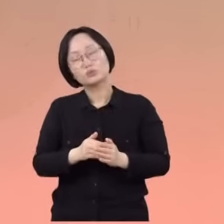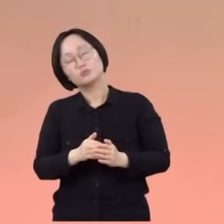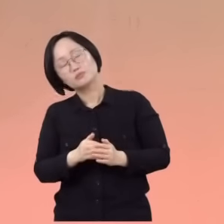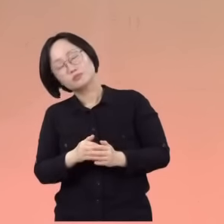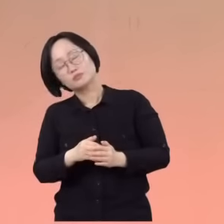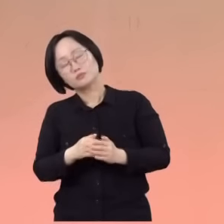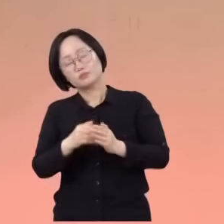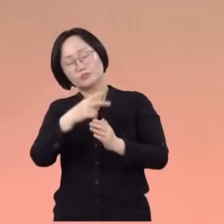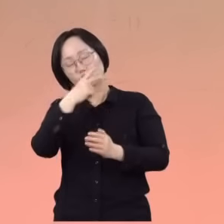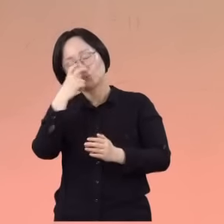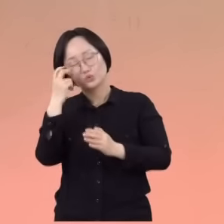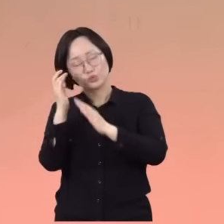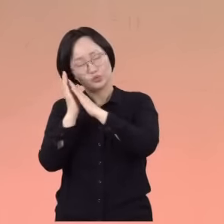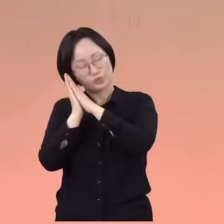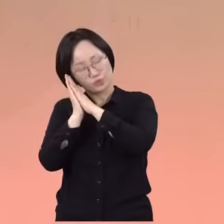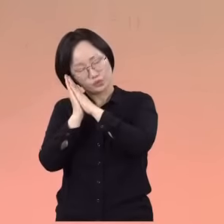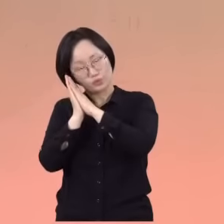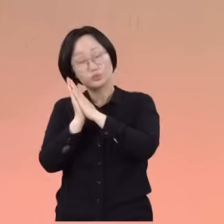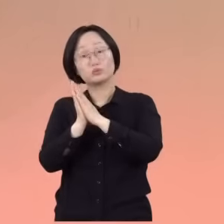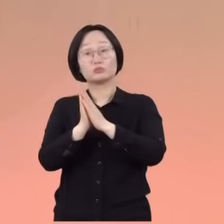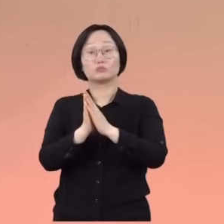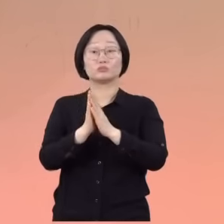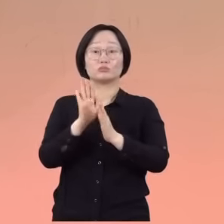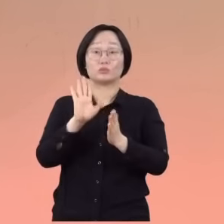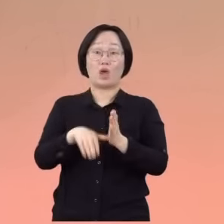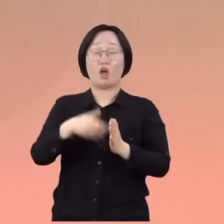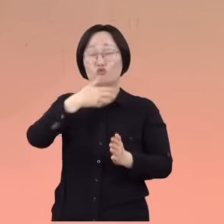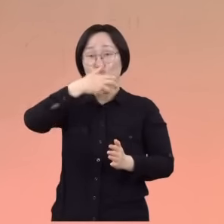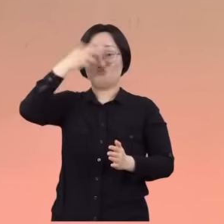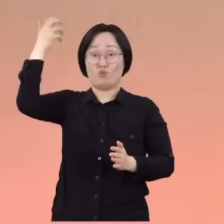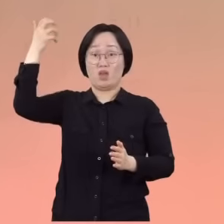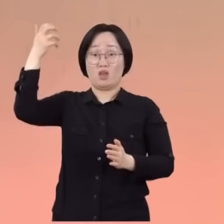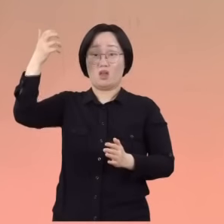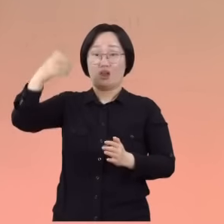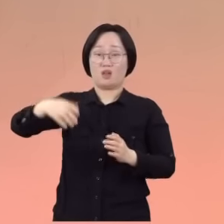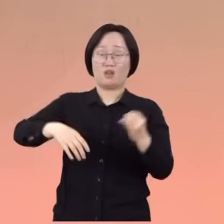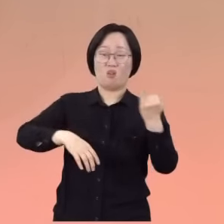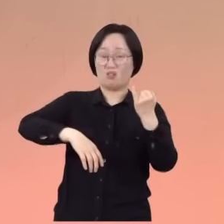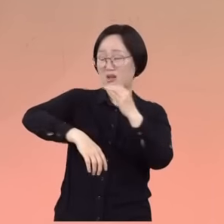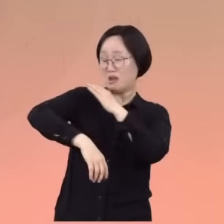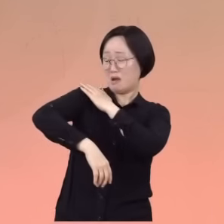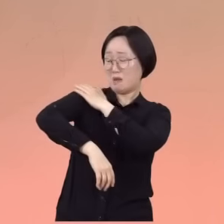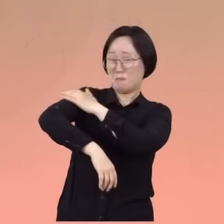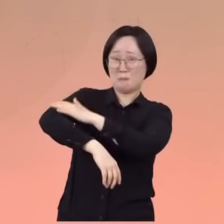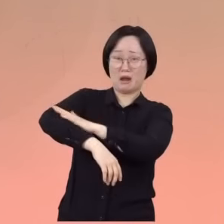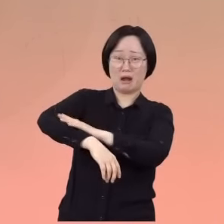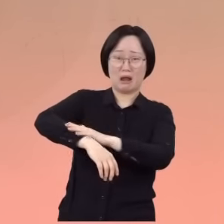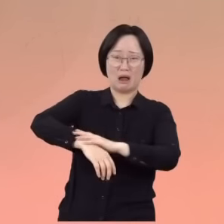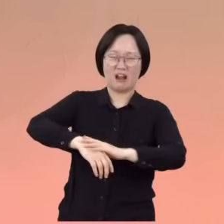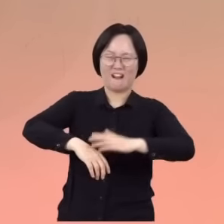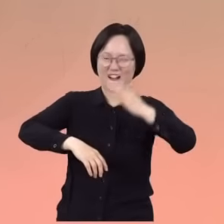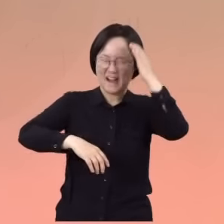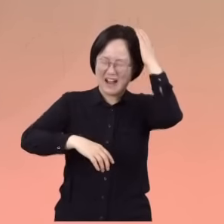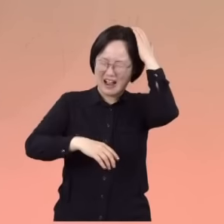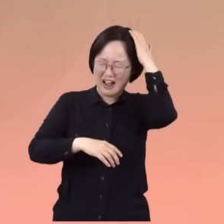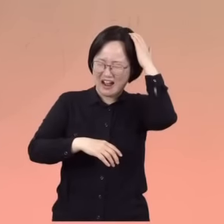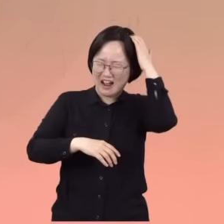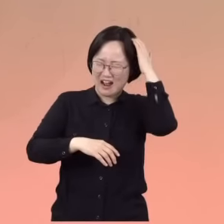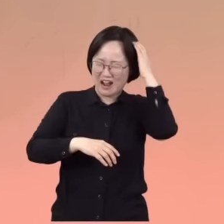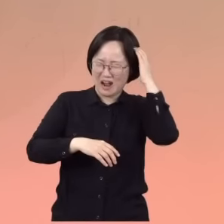꿈에 자기 오른팔에 새까만 거머리가 시커먼 거머리가 막 붙어